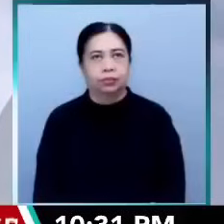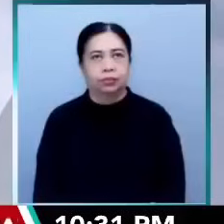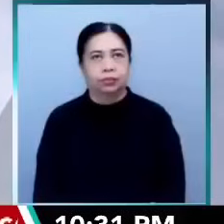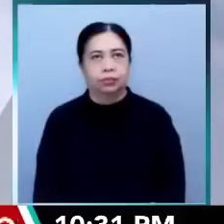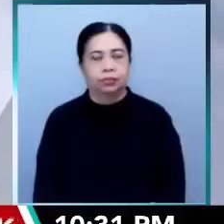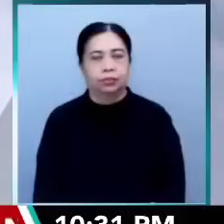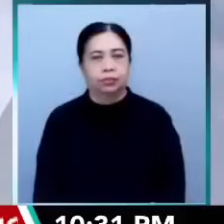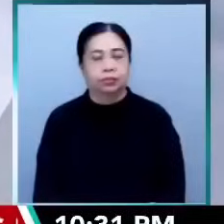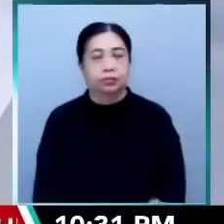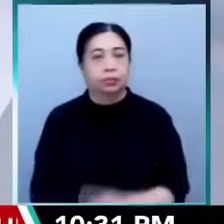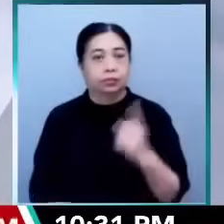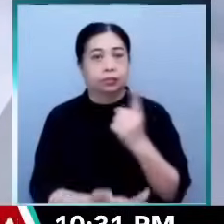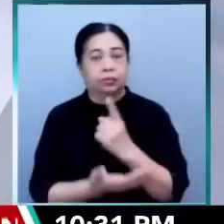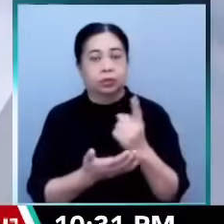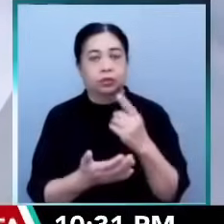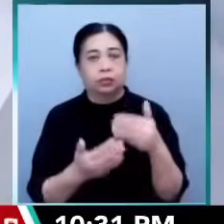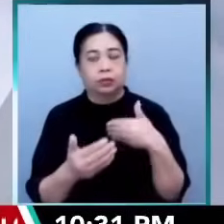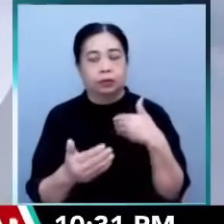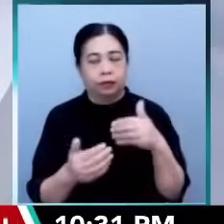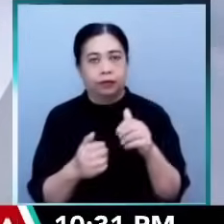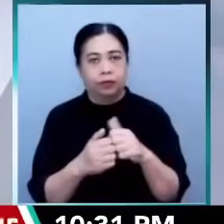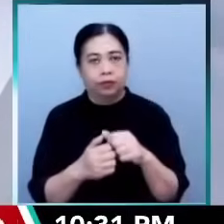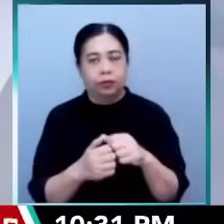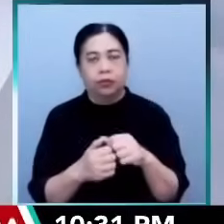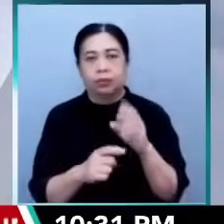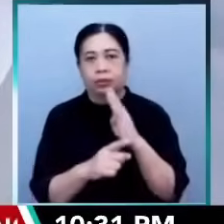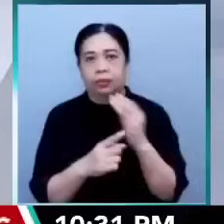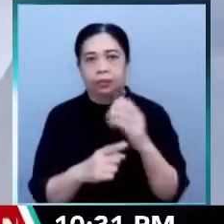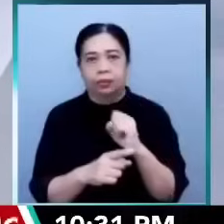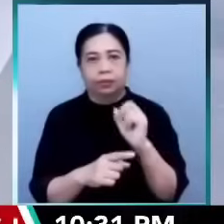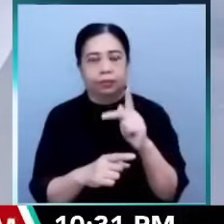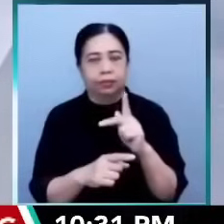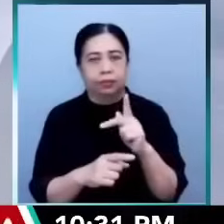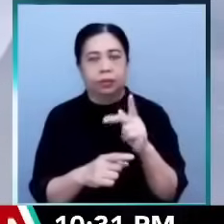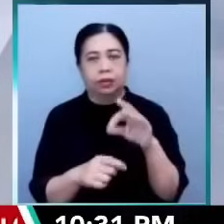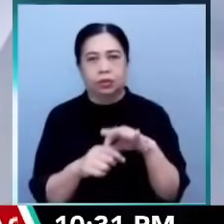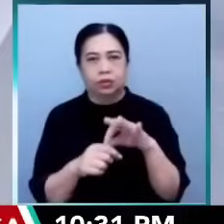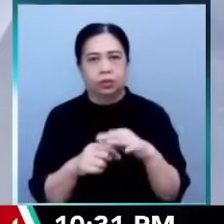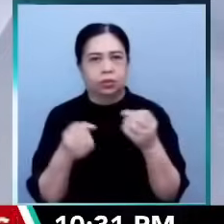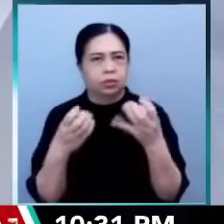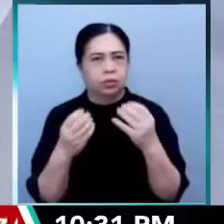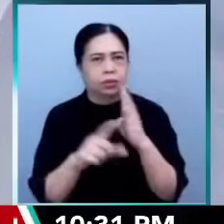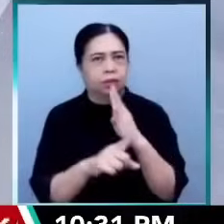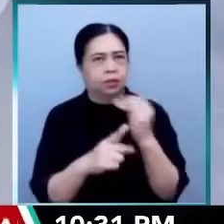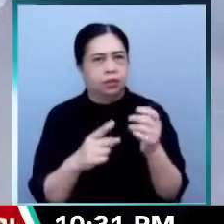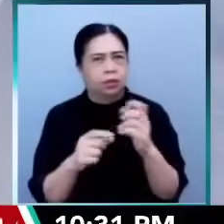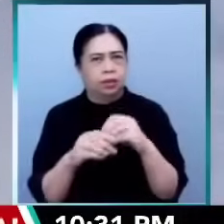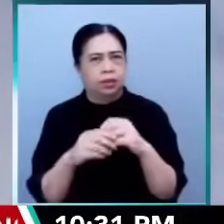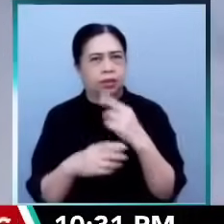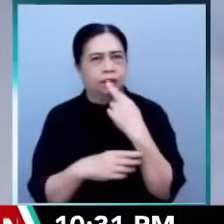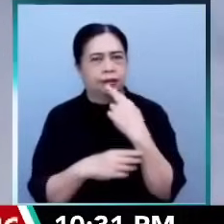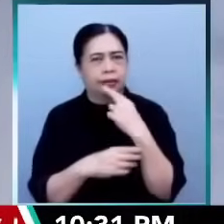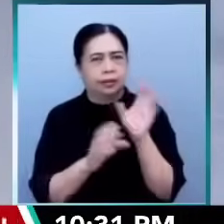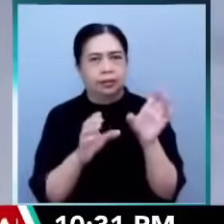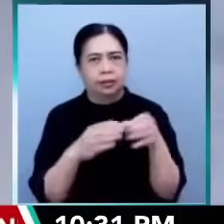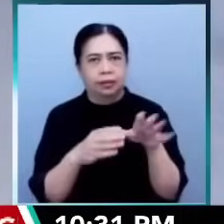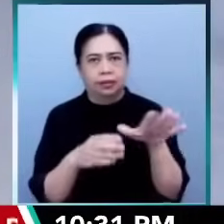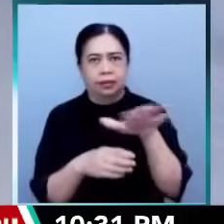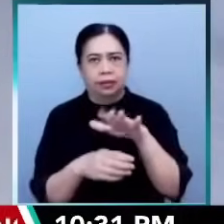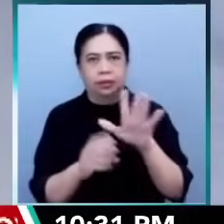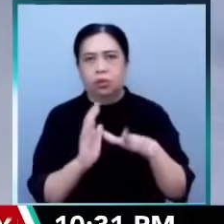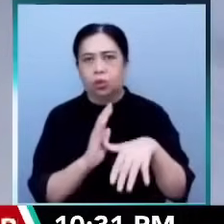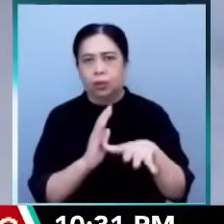Isang linggo bago ang barangay at sangguniang kabataan elections, dumami na ang mga barangay na nasa red category ng COMELEC.